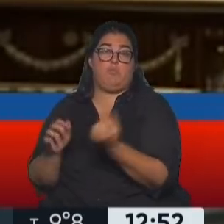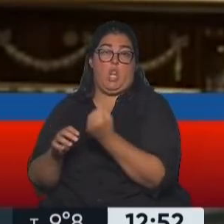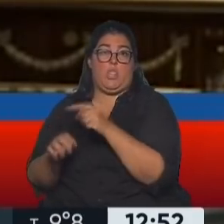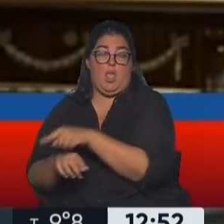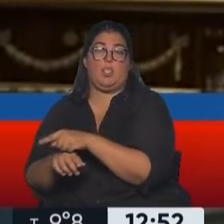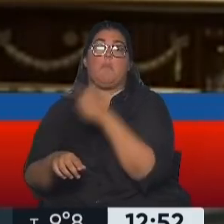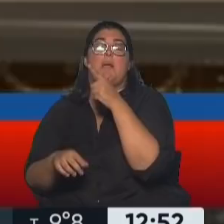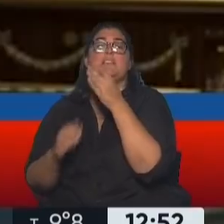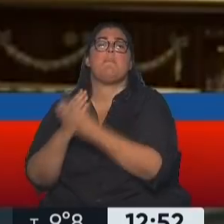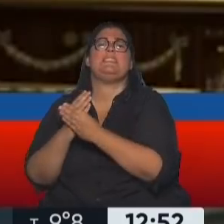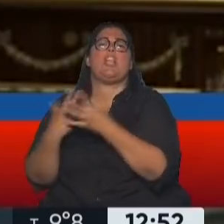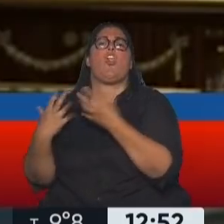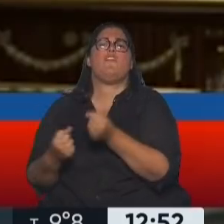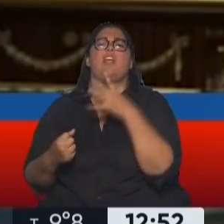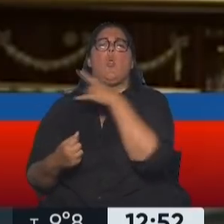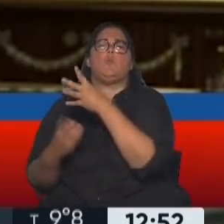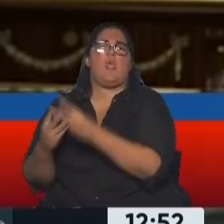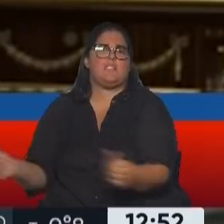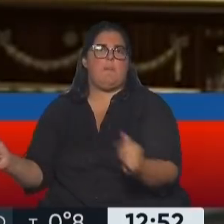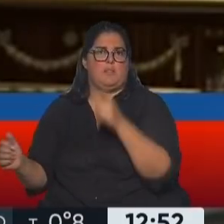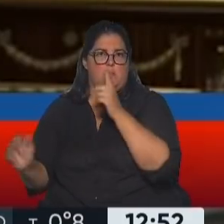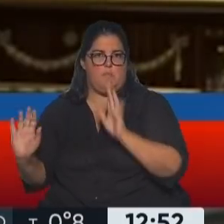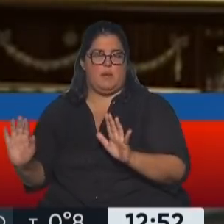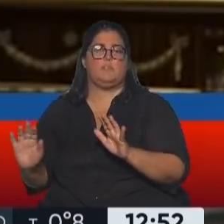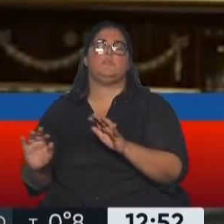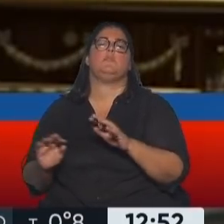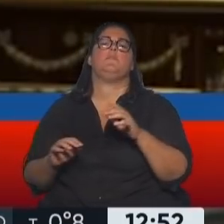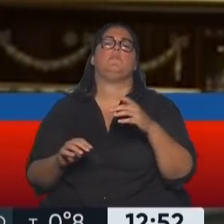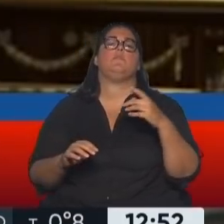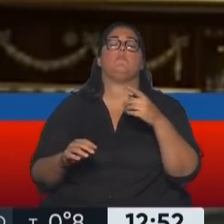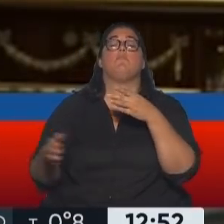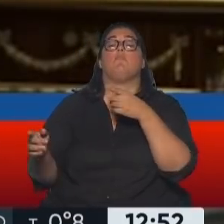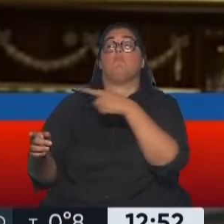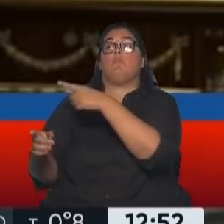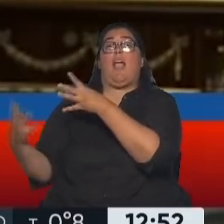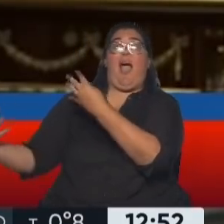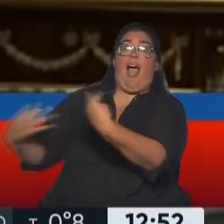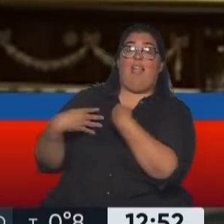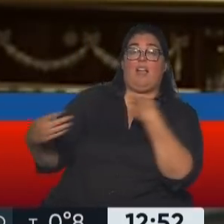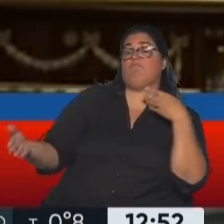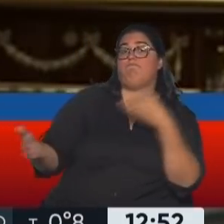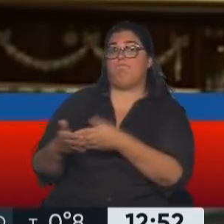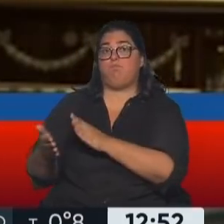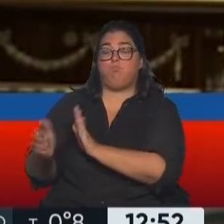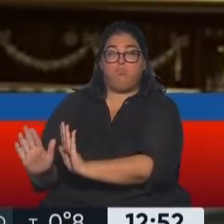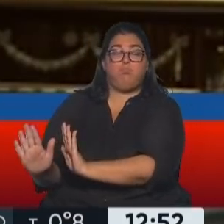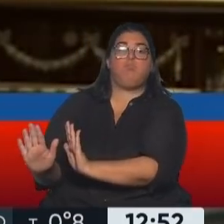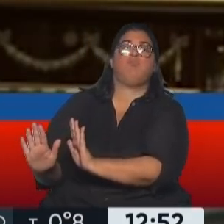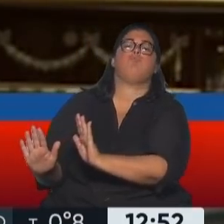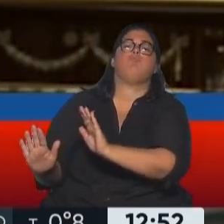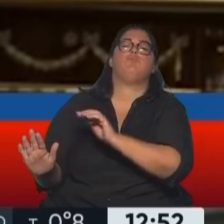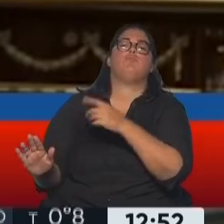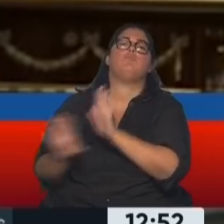пропав міністр оборони Росії. Стримуючи російські дії, наші захисники і захисниці підводять керівництво Росії